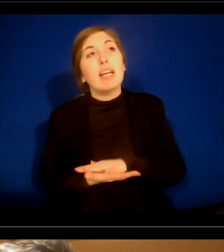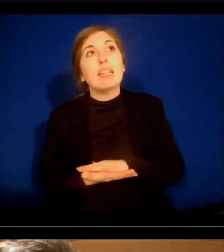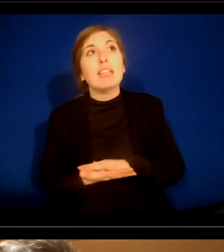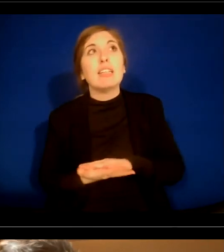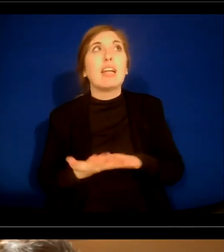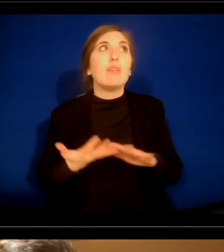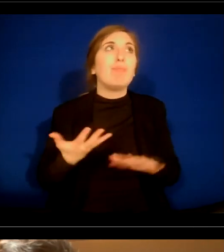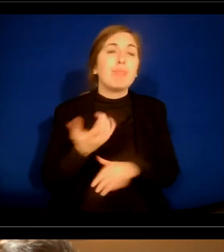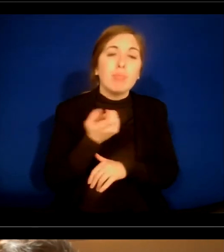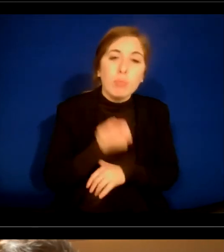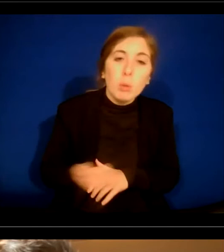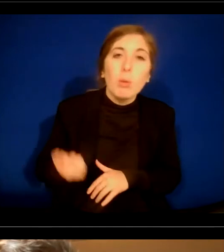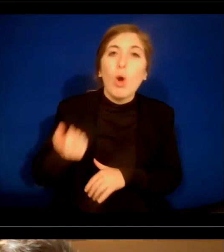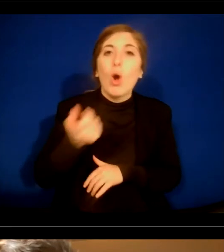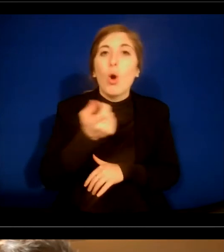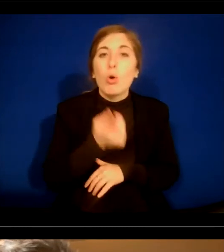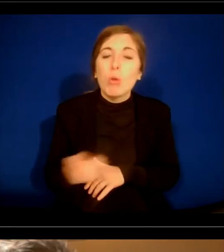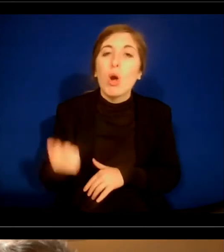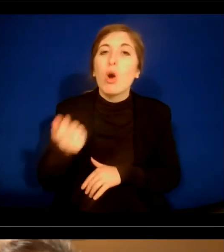continuo